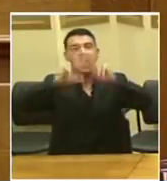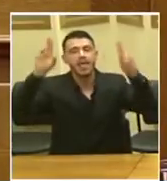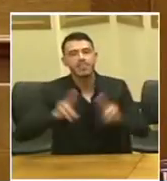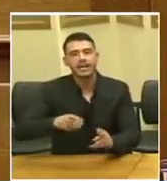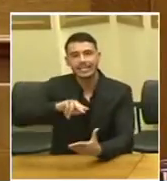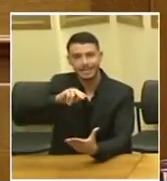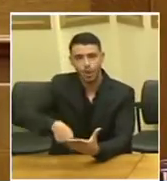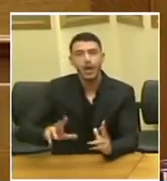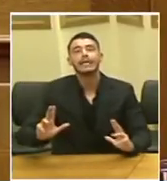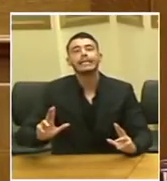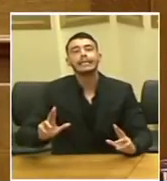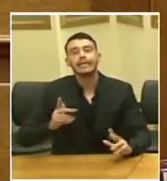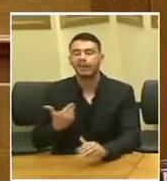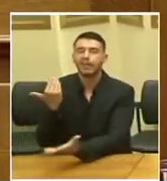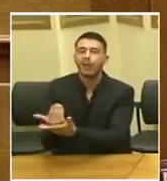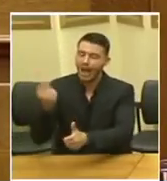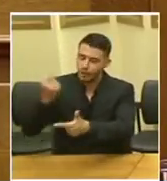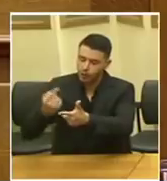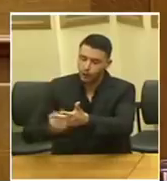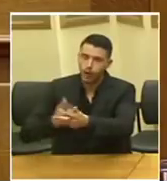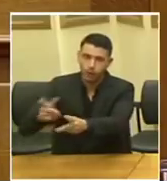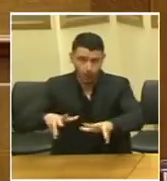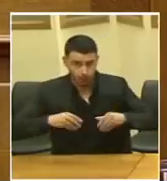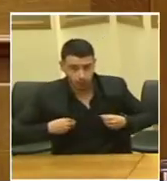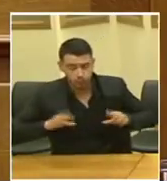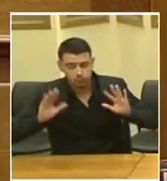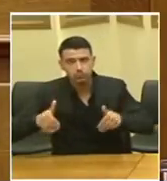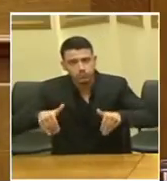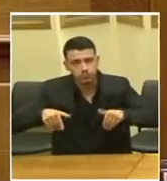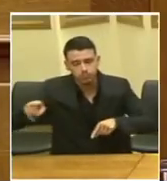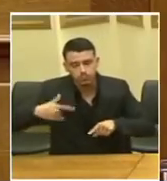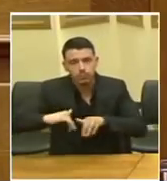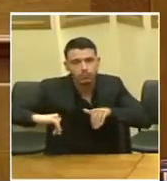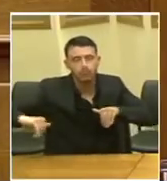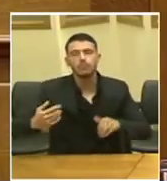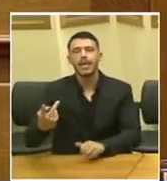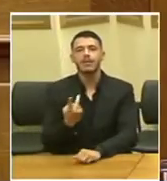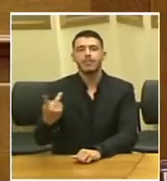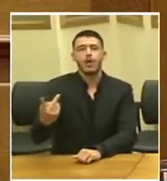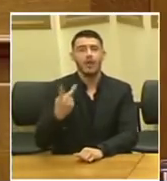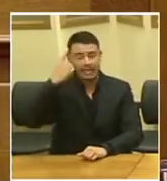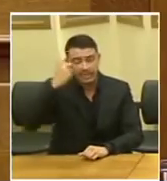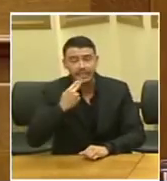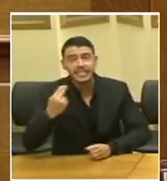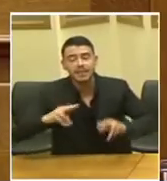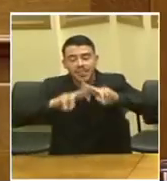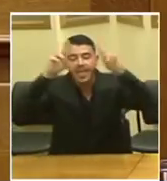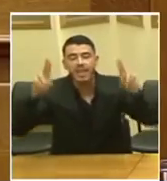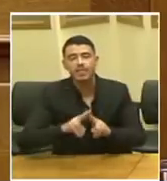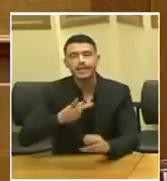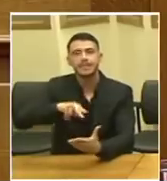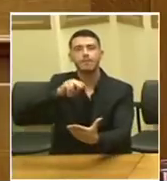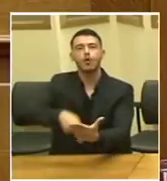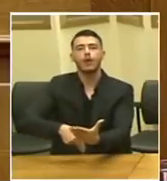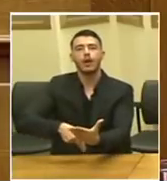γίνεται χωρίς συμβιβασμούς? Ξέρετε πότε γίνεται διεθνή συμφωνία στα εισαγωγικά χωρίς συμβασμούς? Αν